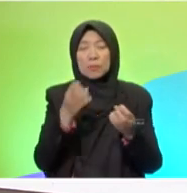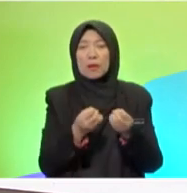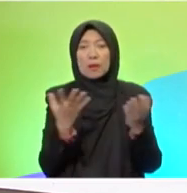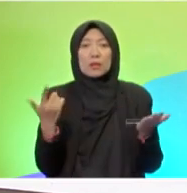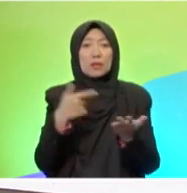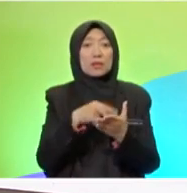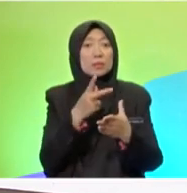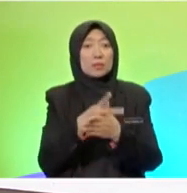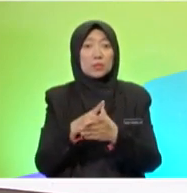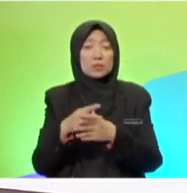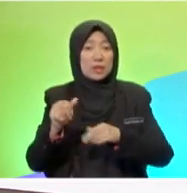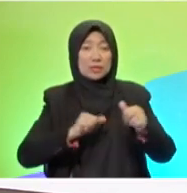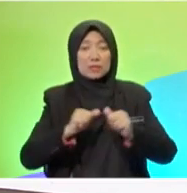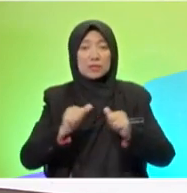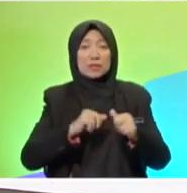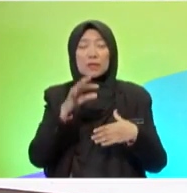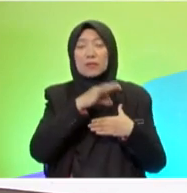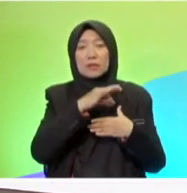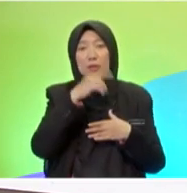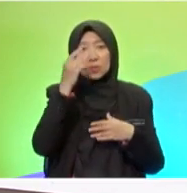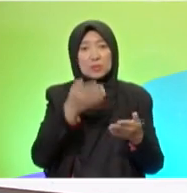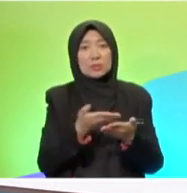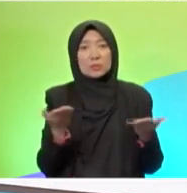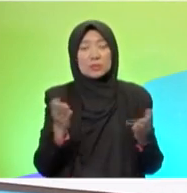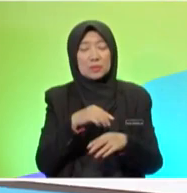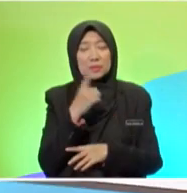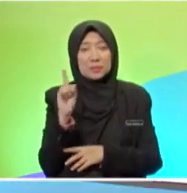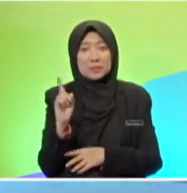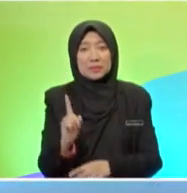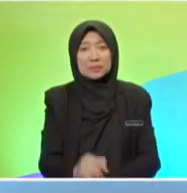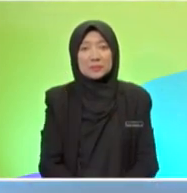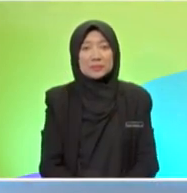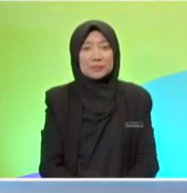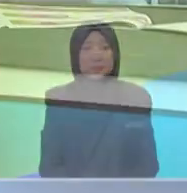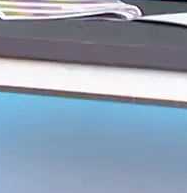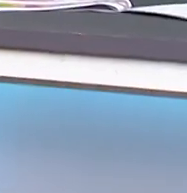toko Kojan dan juga Activity yang bermanfaat untuk anda semua jangan teman-teman ya